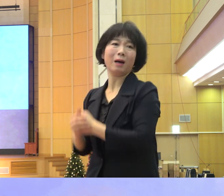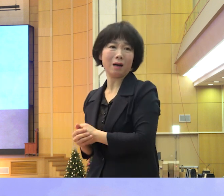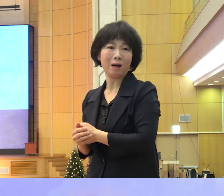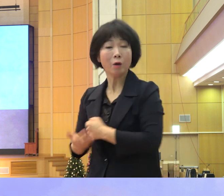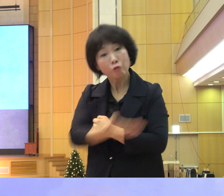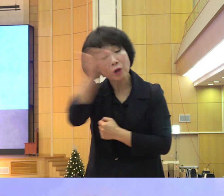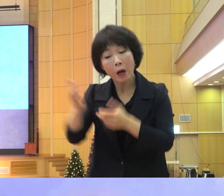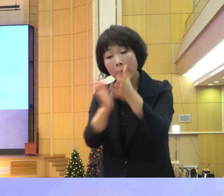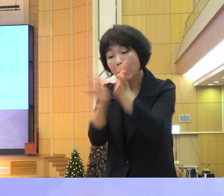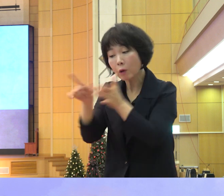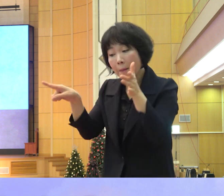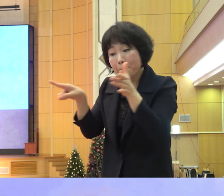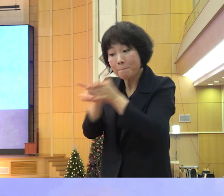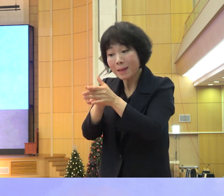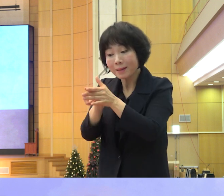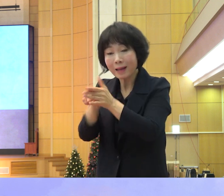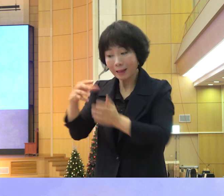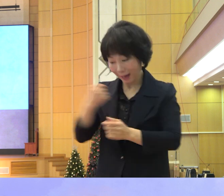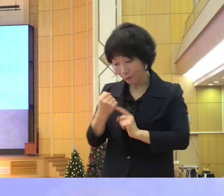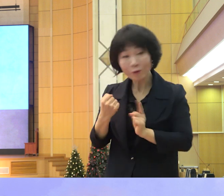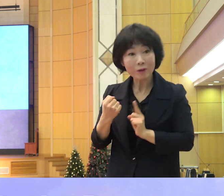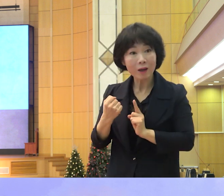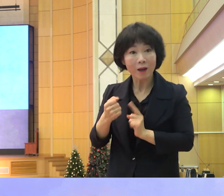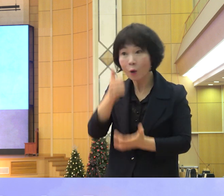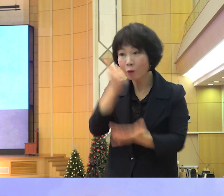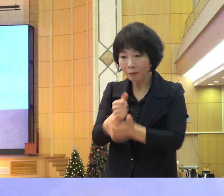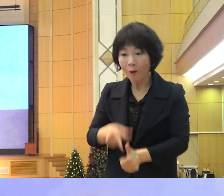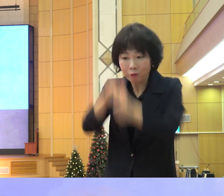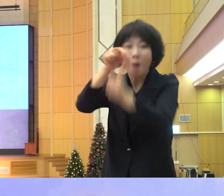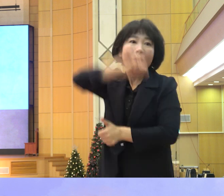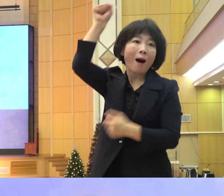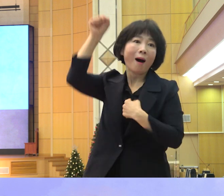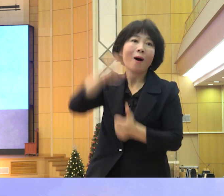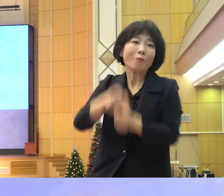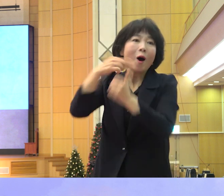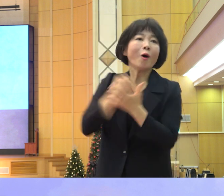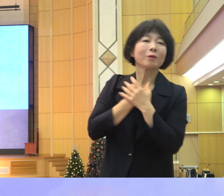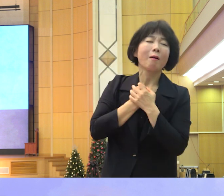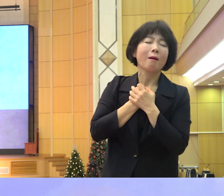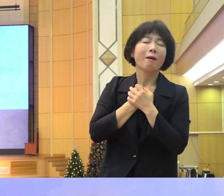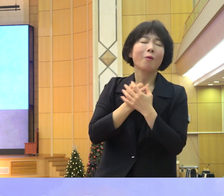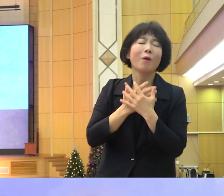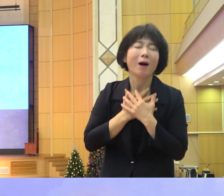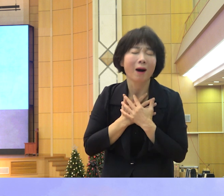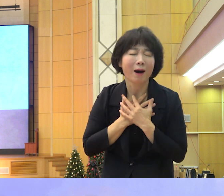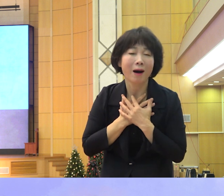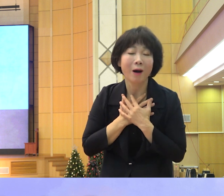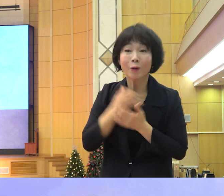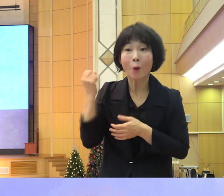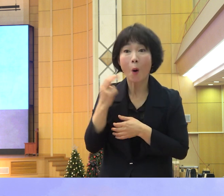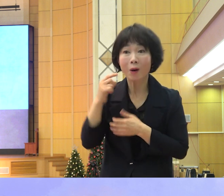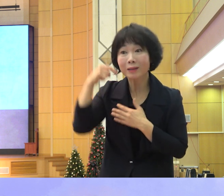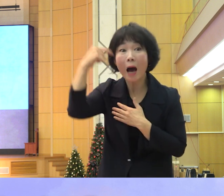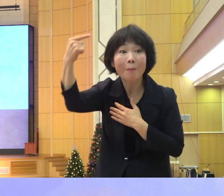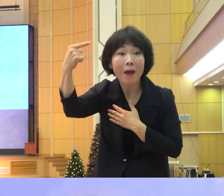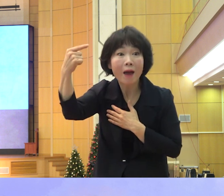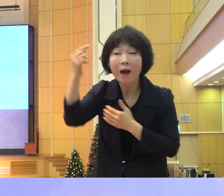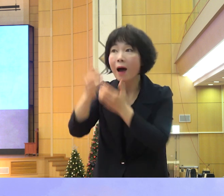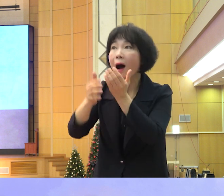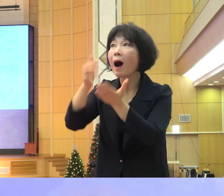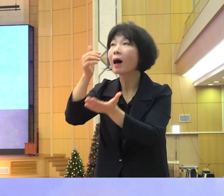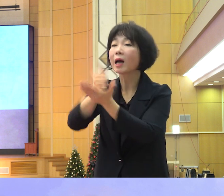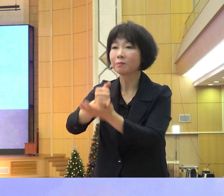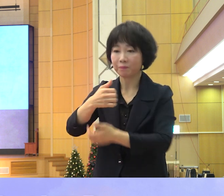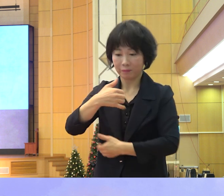예수 믿고 구원받았으며 뿐만 아니라 하나님의 자녀 될 수